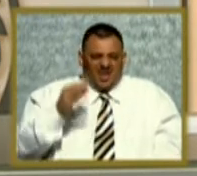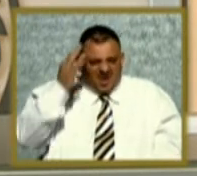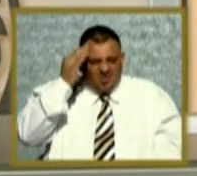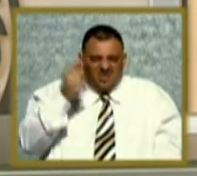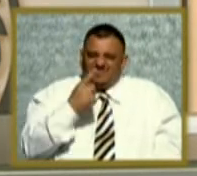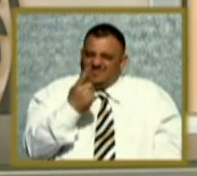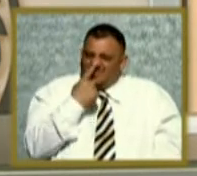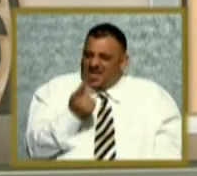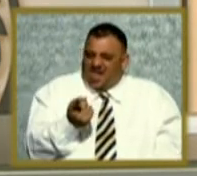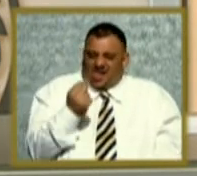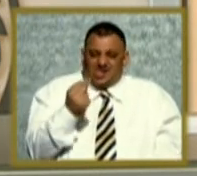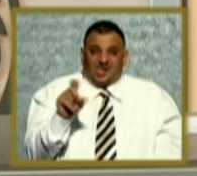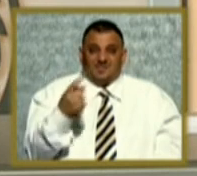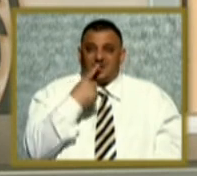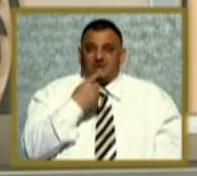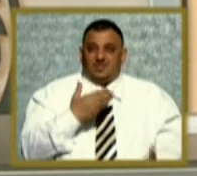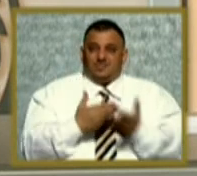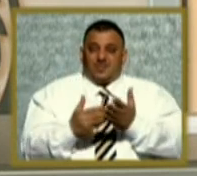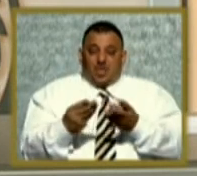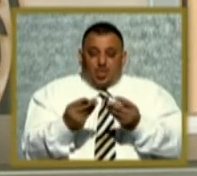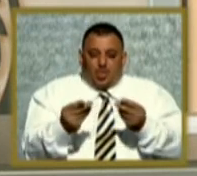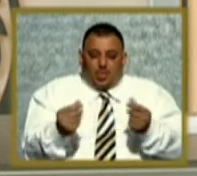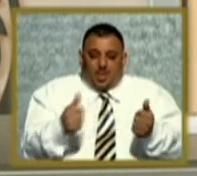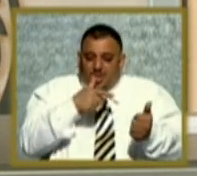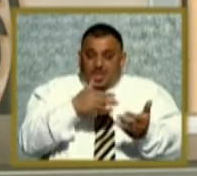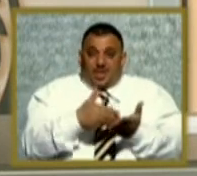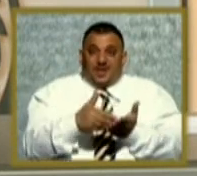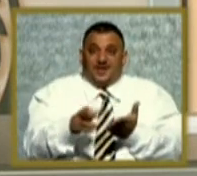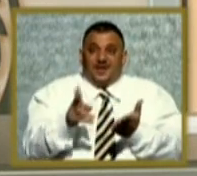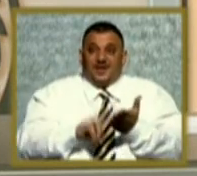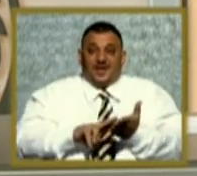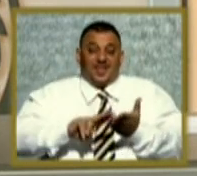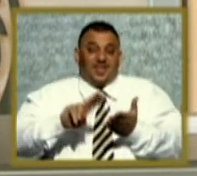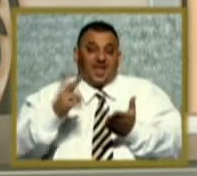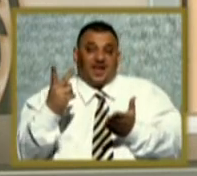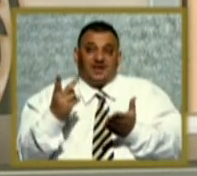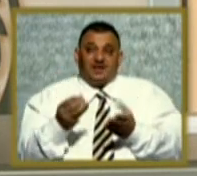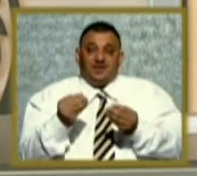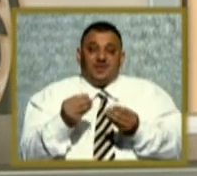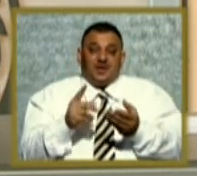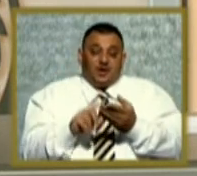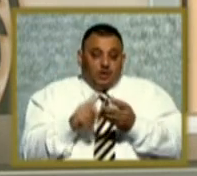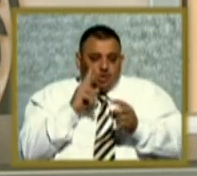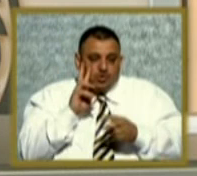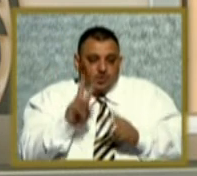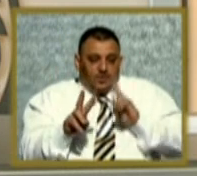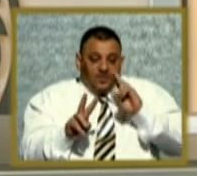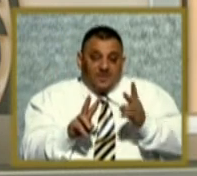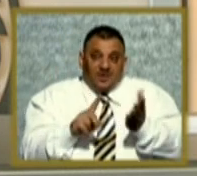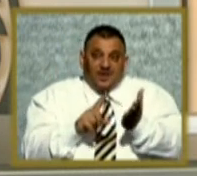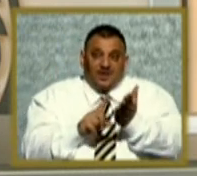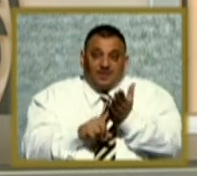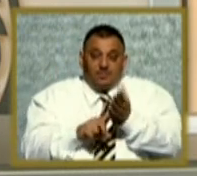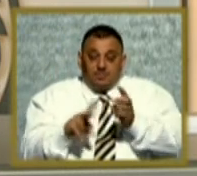له رائحة كريهة ولا يتجلط ولا يتجمد، بخلاف دم الاستحاضة فتنظر. فإذا استطاعت